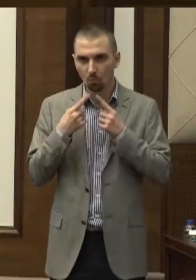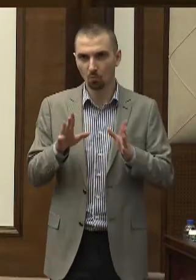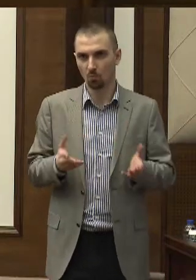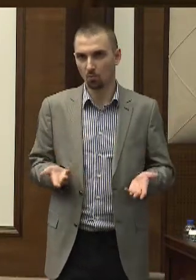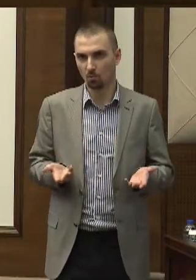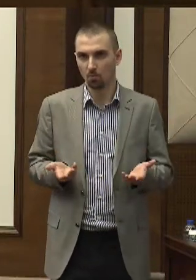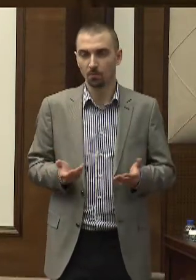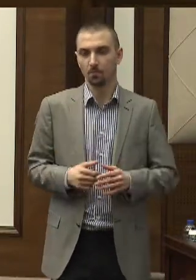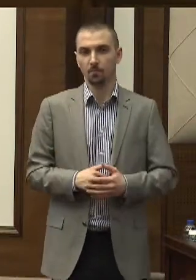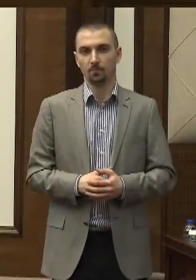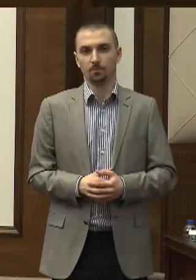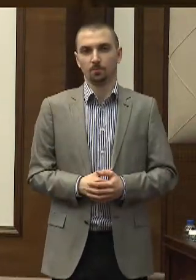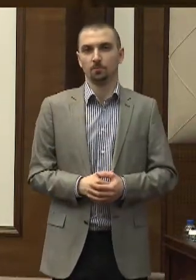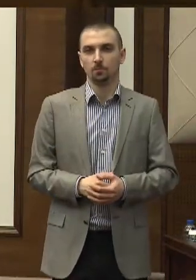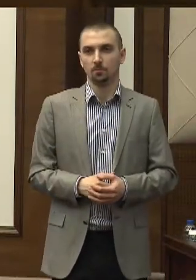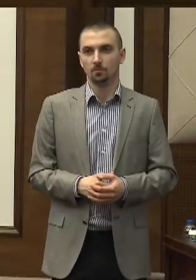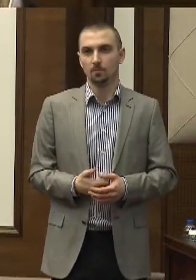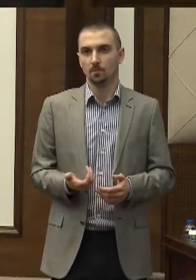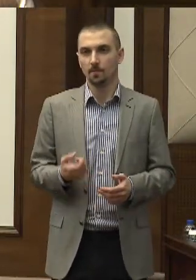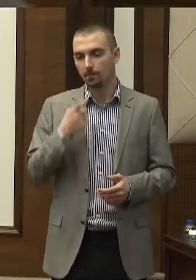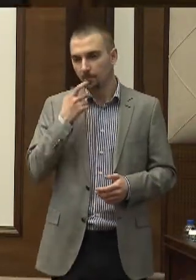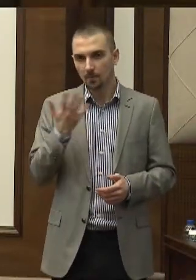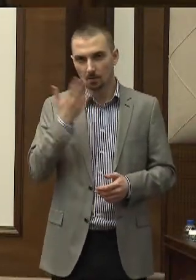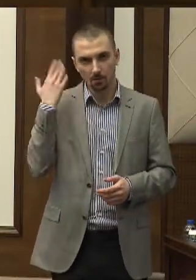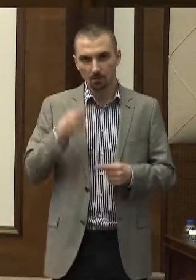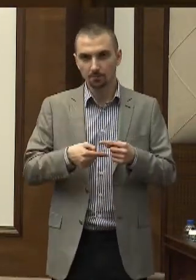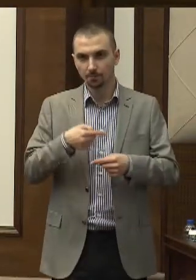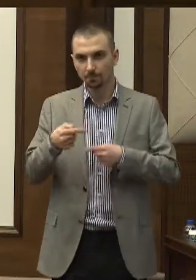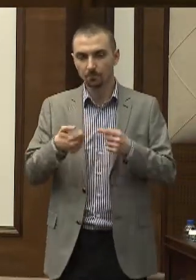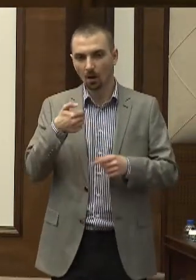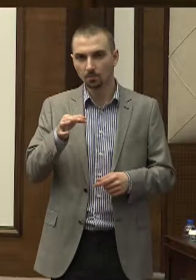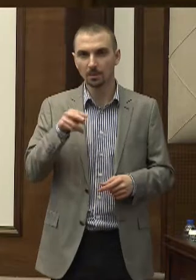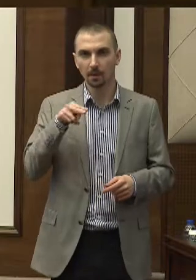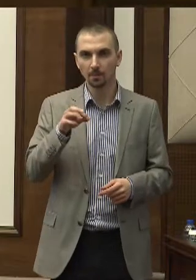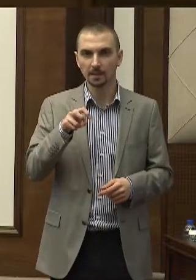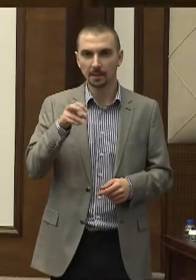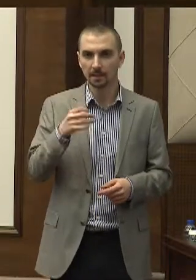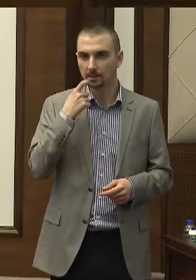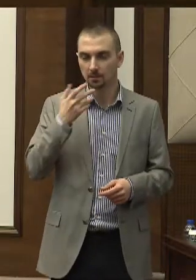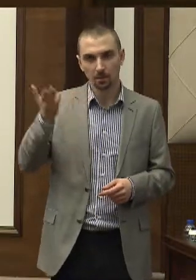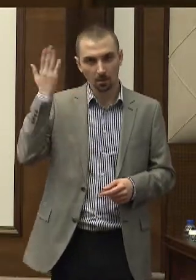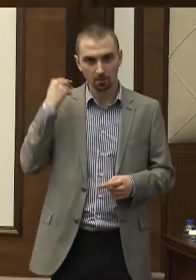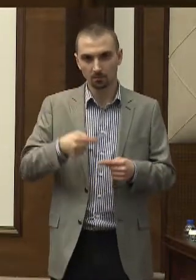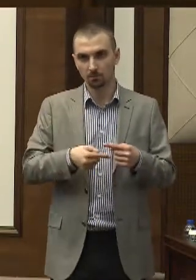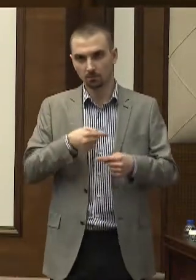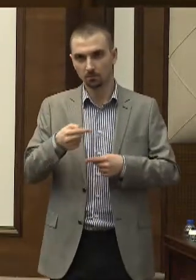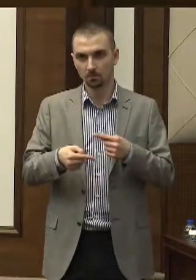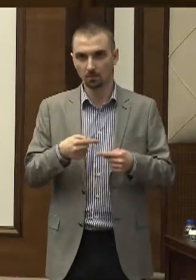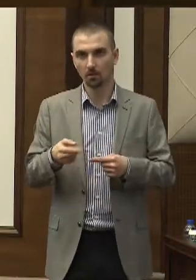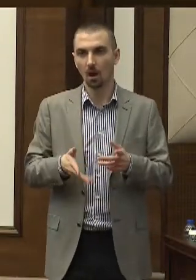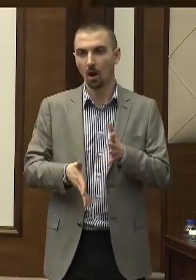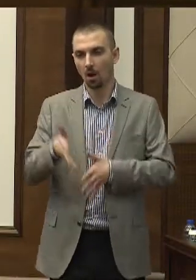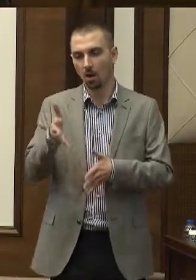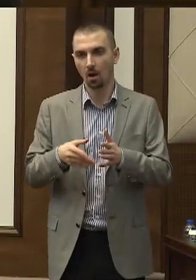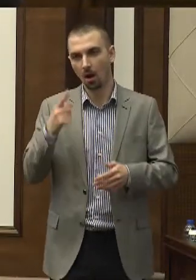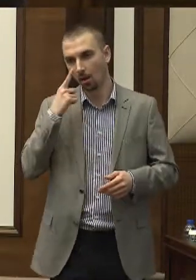ya? Bize ne ya Ahmet'in, Mehmet'in yıllar önce 60, 70, 80, 90 yıldan beri Atatürk